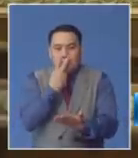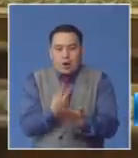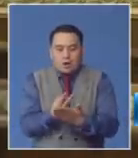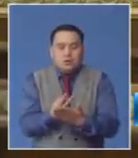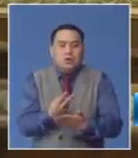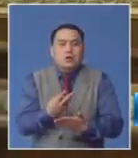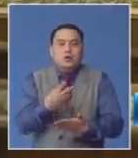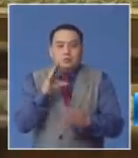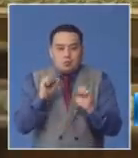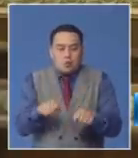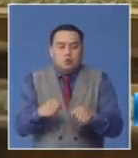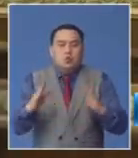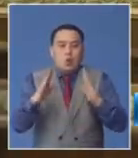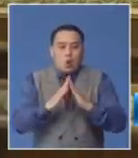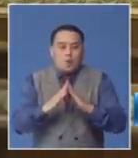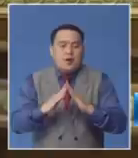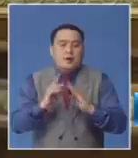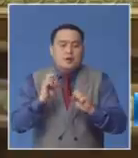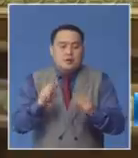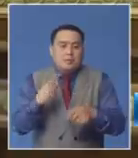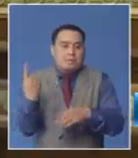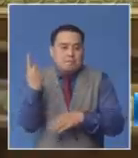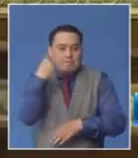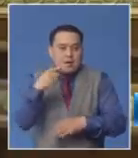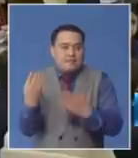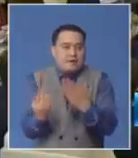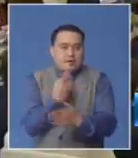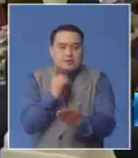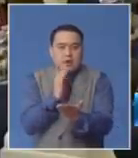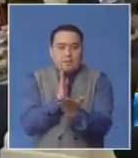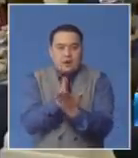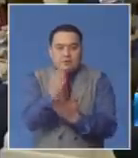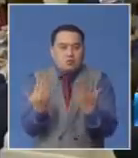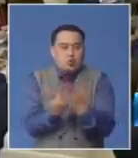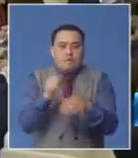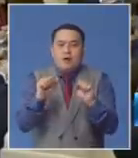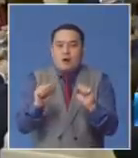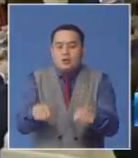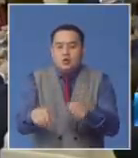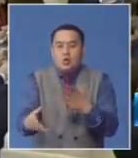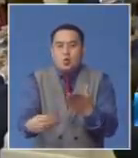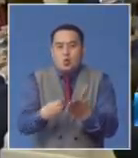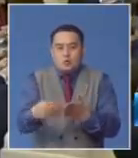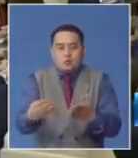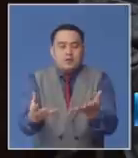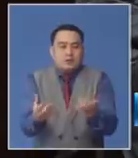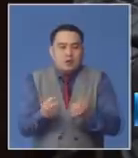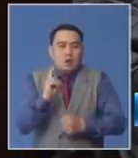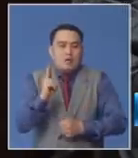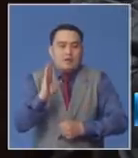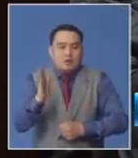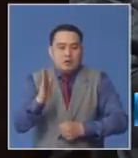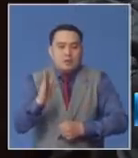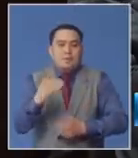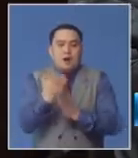является доступность жилья поэтому первая из инициатив направлено именно на новые возможности для приобретения крова и программа